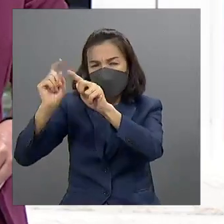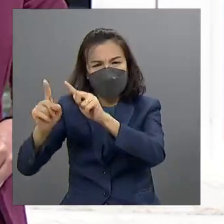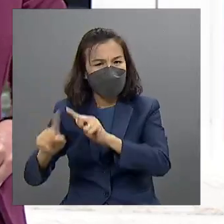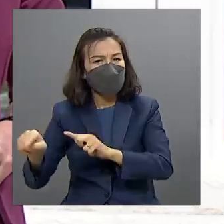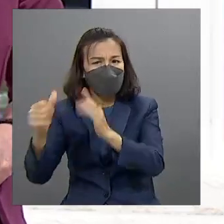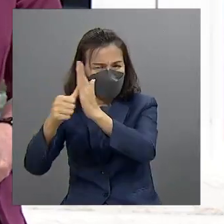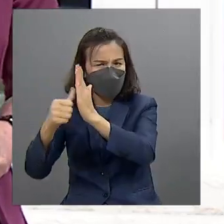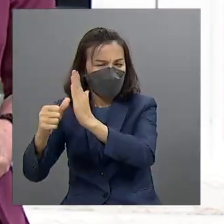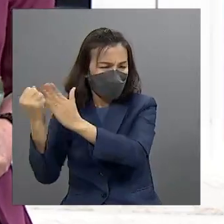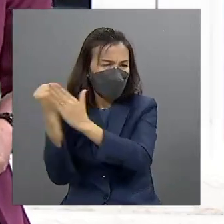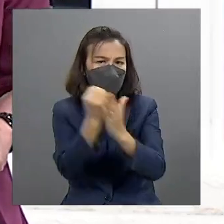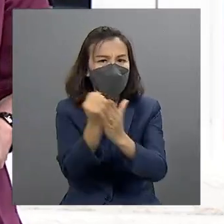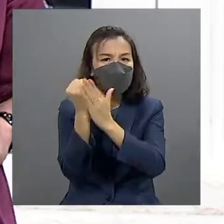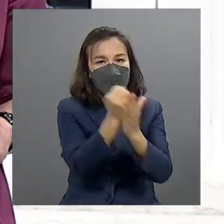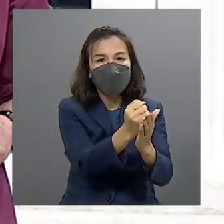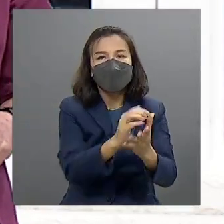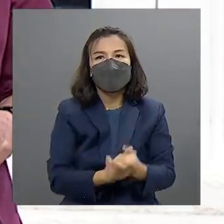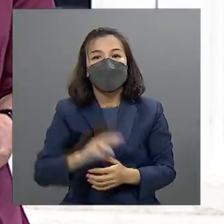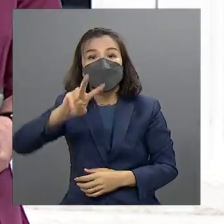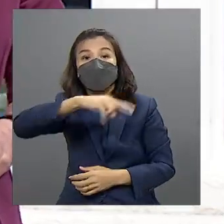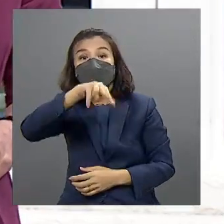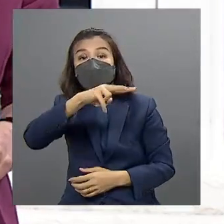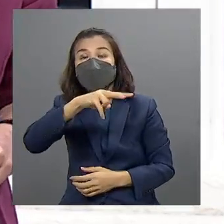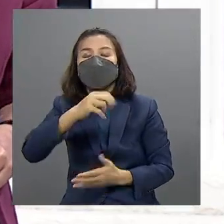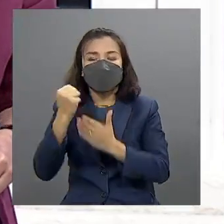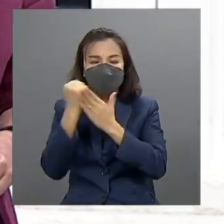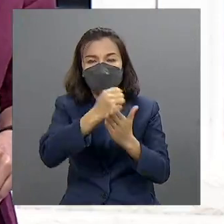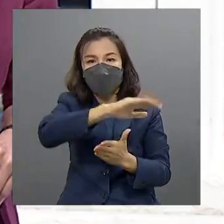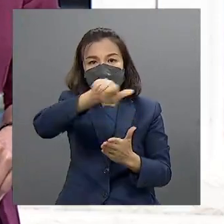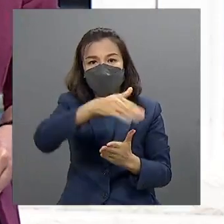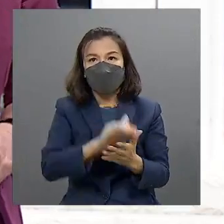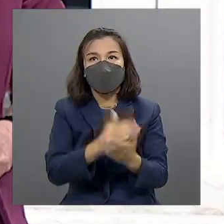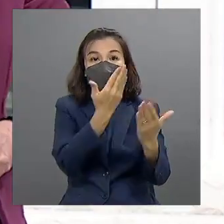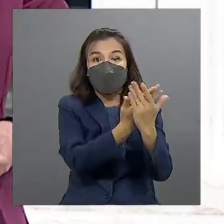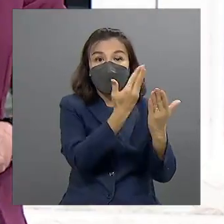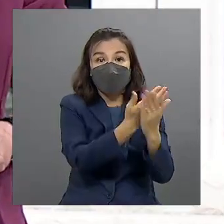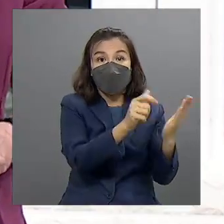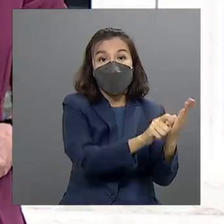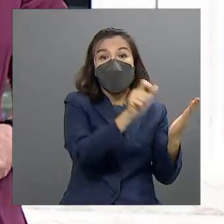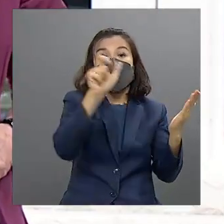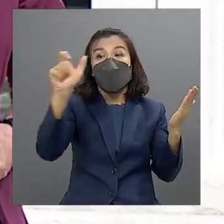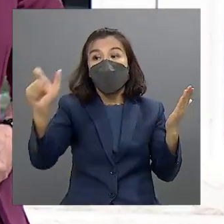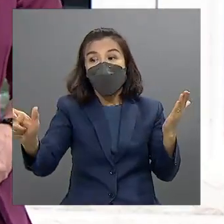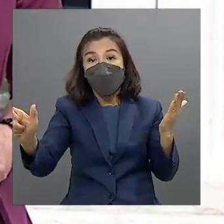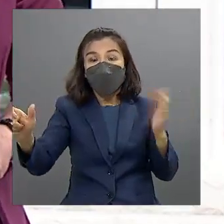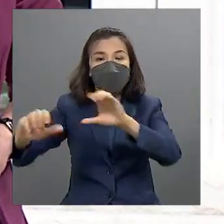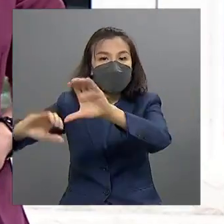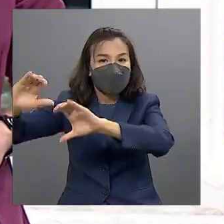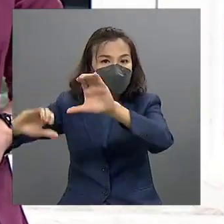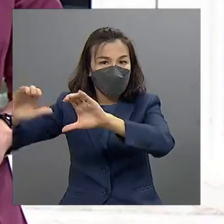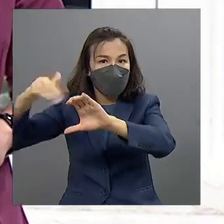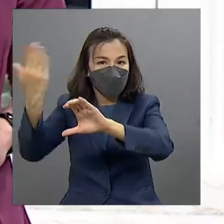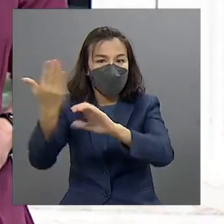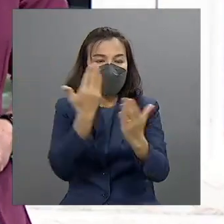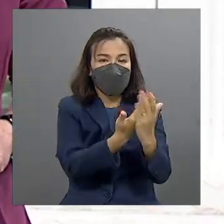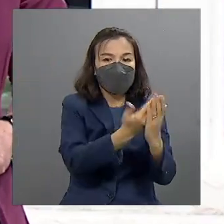เดี๋ยวจะดูแลให้ทั้งหมดนะโดยจะต้องโอนเงินไปให้ค่าเดิมเนินการก่อนพอโอนเงิไปใหคาเดเนิน